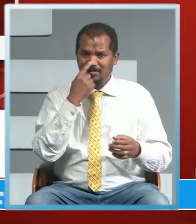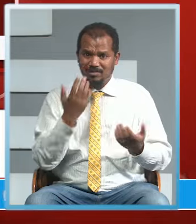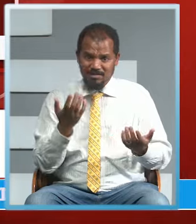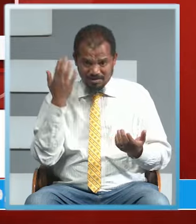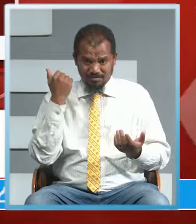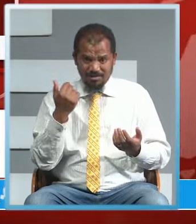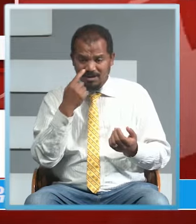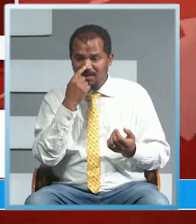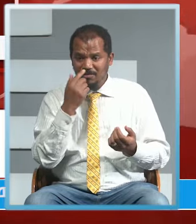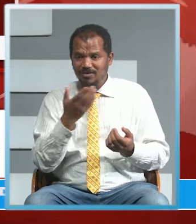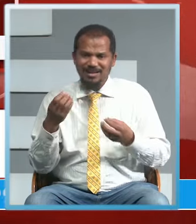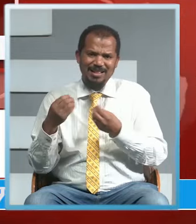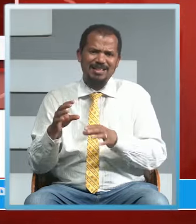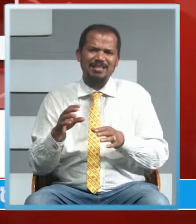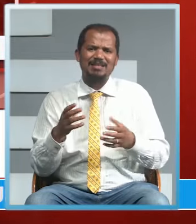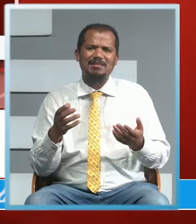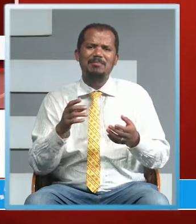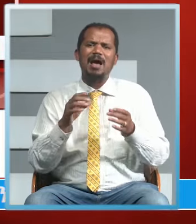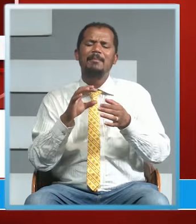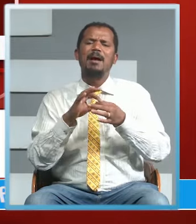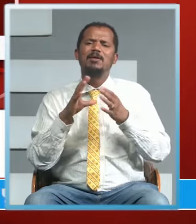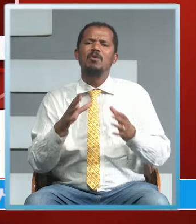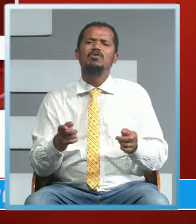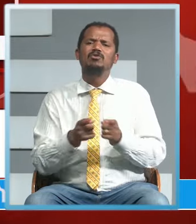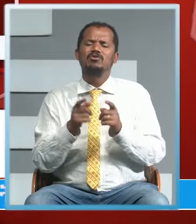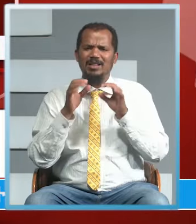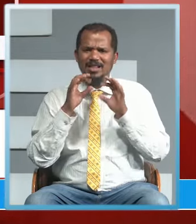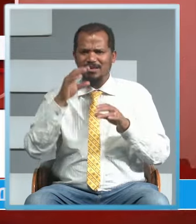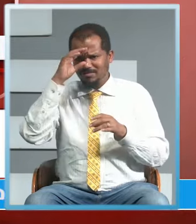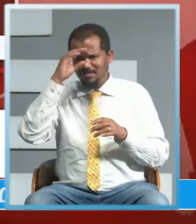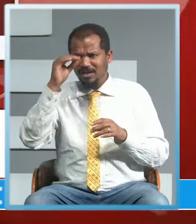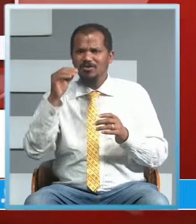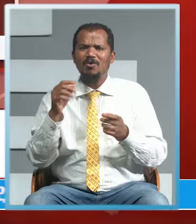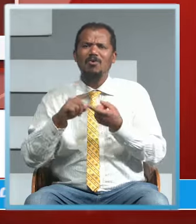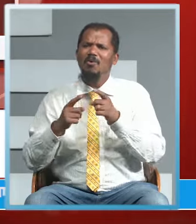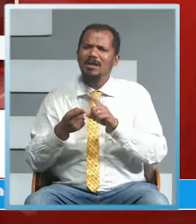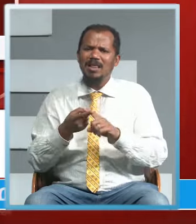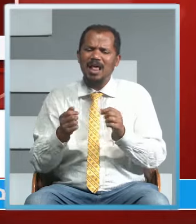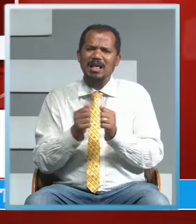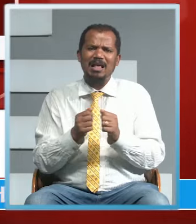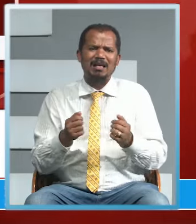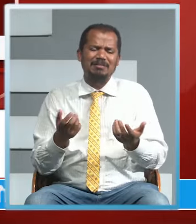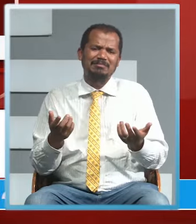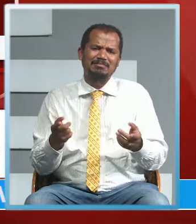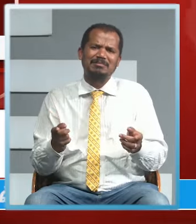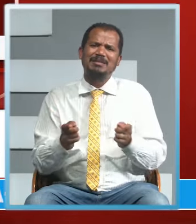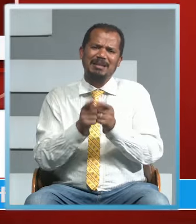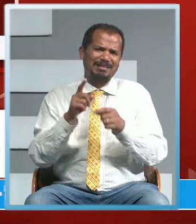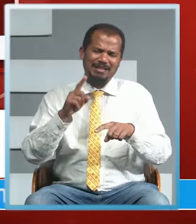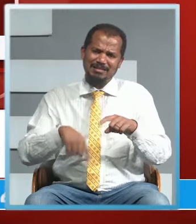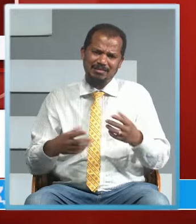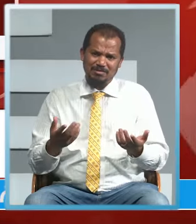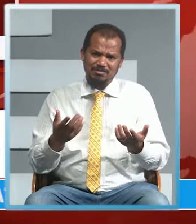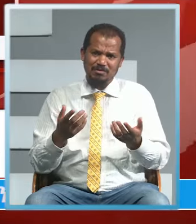ነገር አጣናል። በቃ ማህበራዊ ግንኙነት የለም። ከምትፈልጊው ሰው ከጓደኛ ጋር ከብዙ ነገሮች ጋር በቃ እንድትቆራረጭ